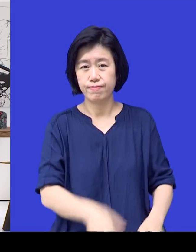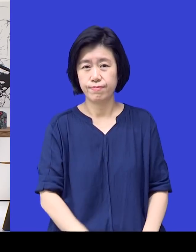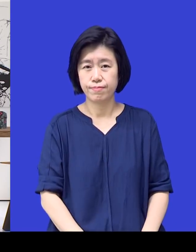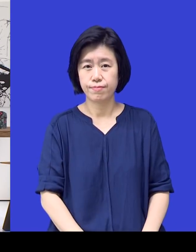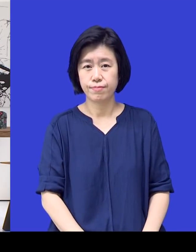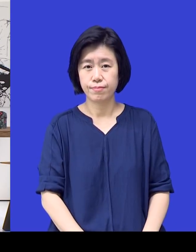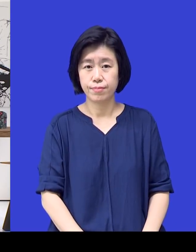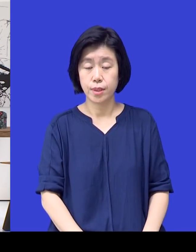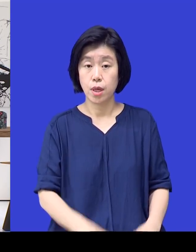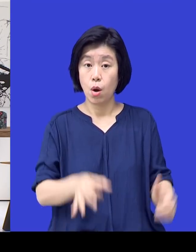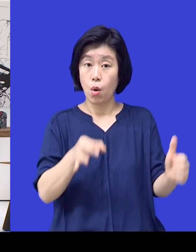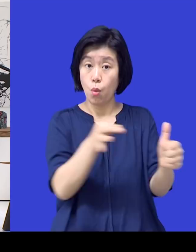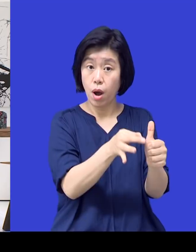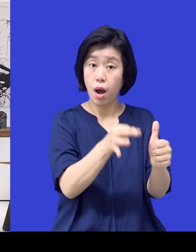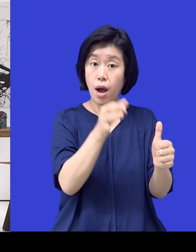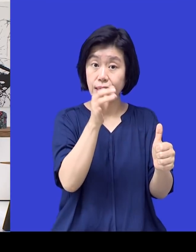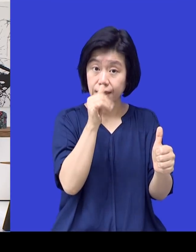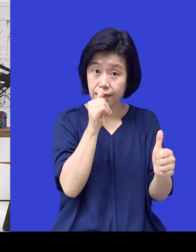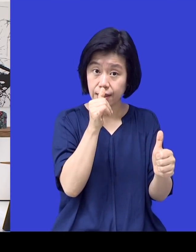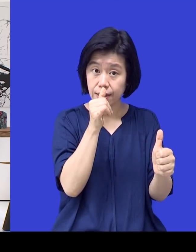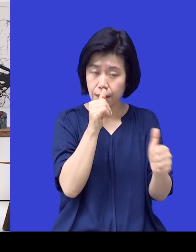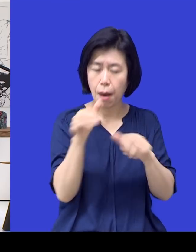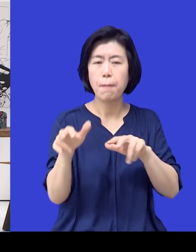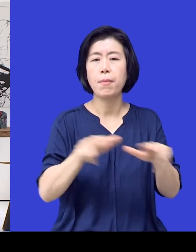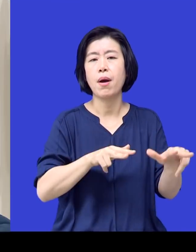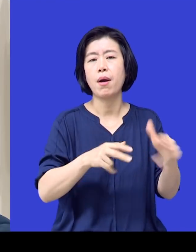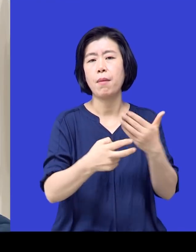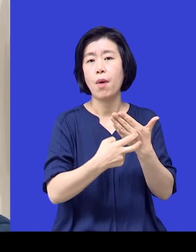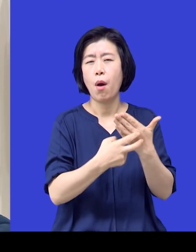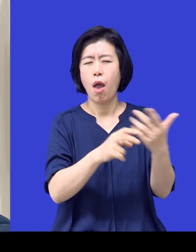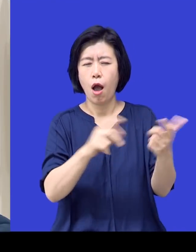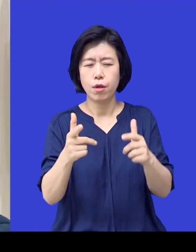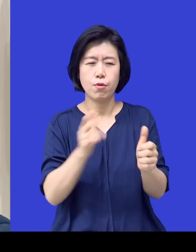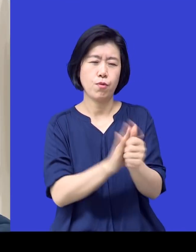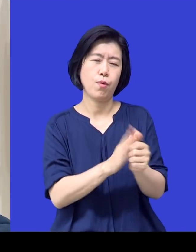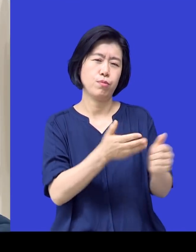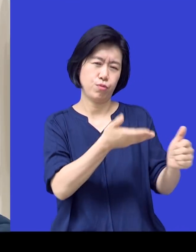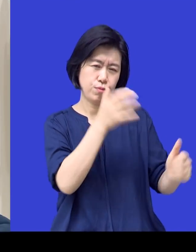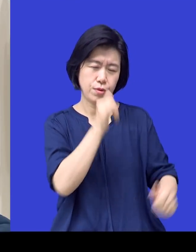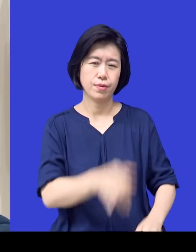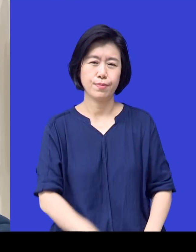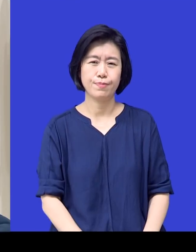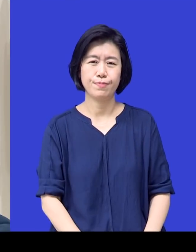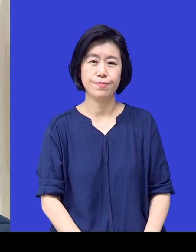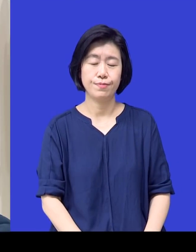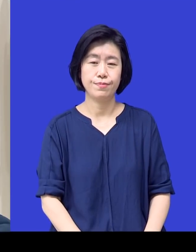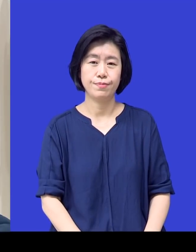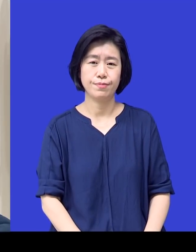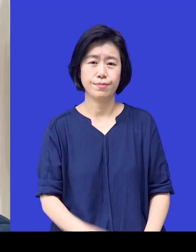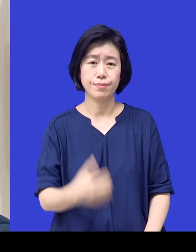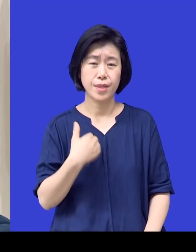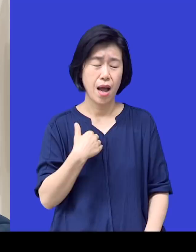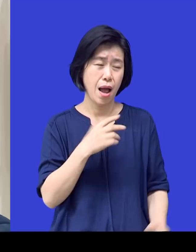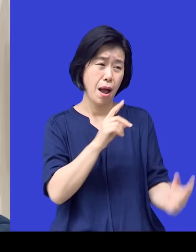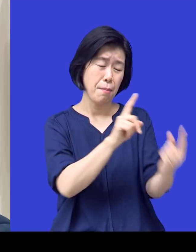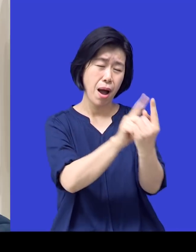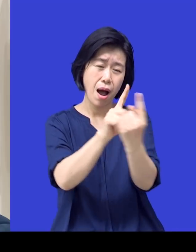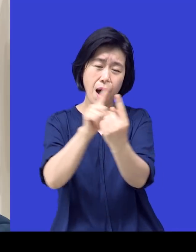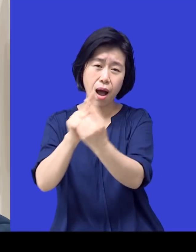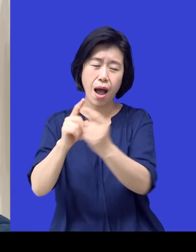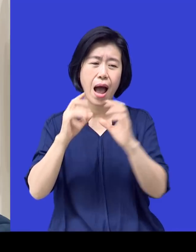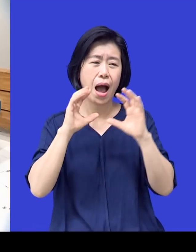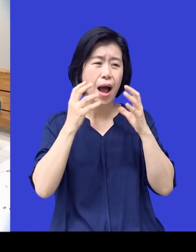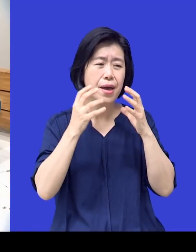주거든요. 그 뒤로 저는 이런 아이들을 수없이 만나잖아요. 그